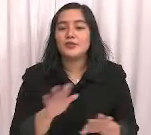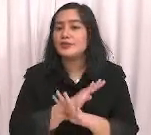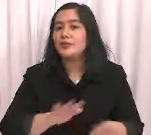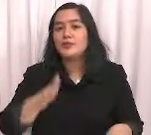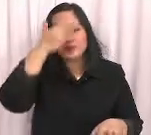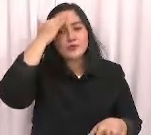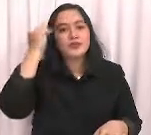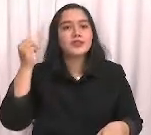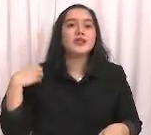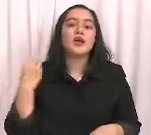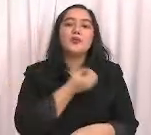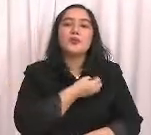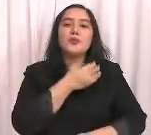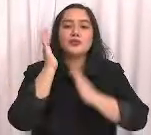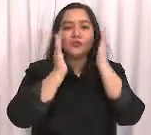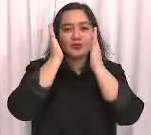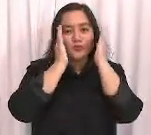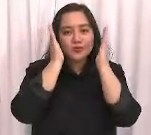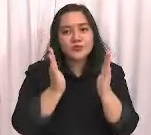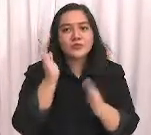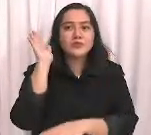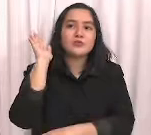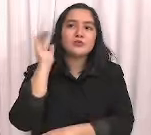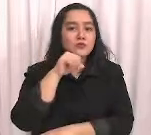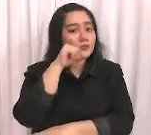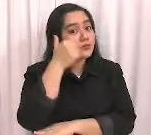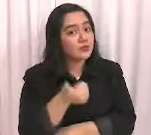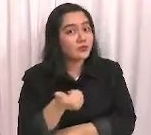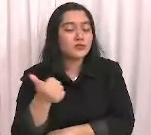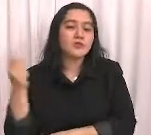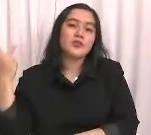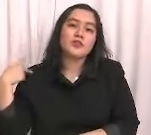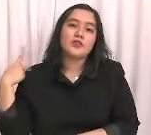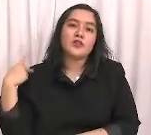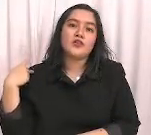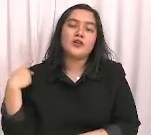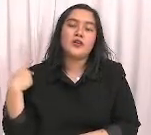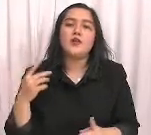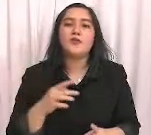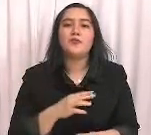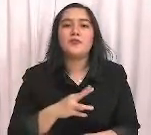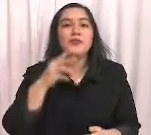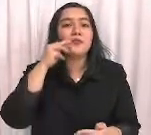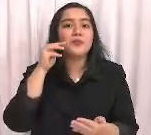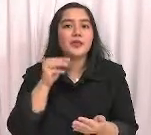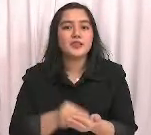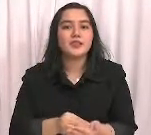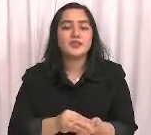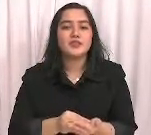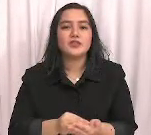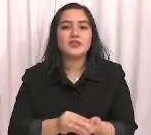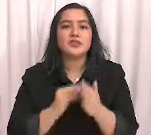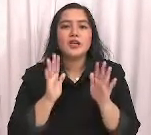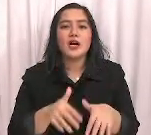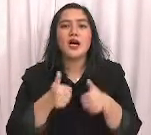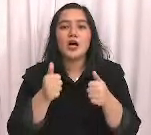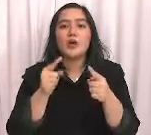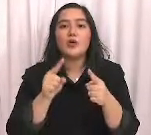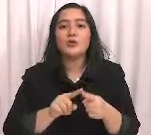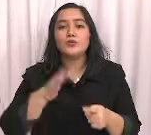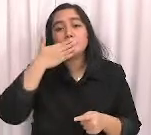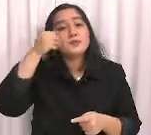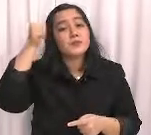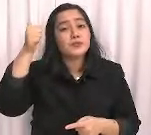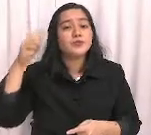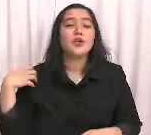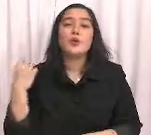ating gawain bukas Wednesday. At meron po akong series of messages on how to win our loved ones. Ano